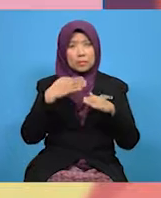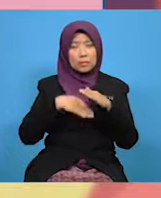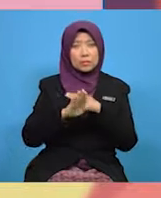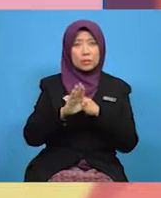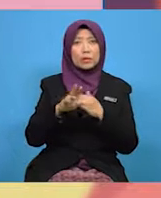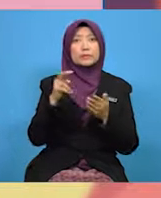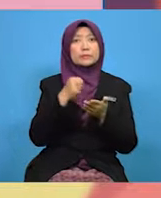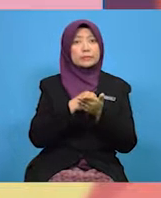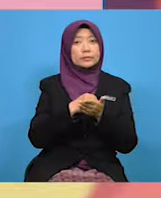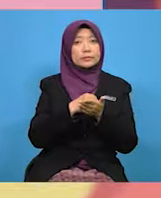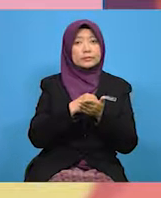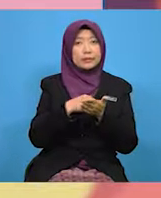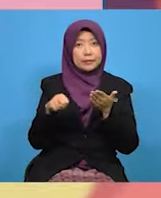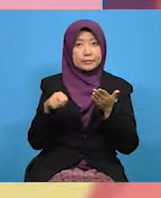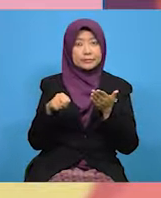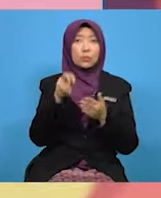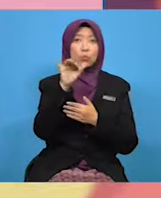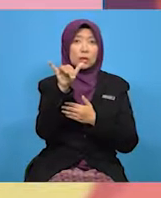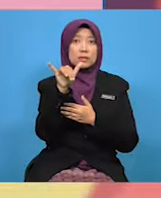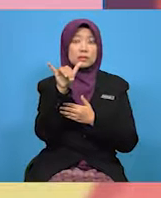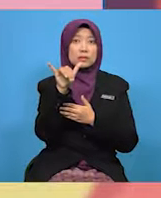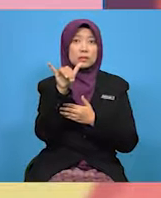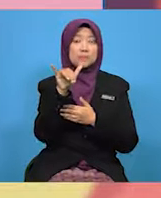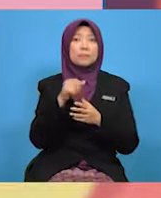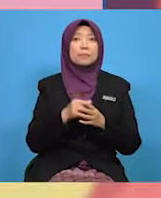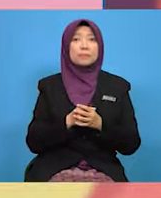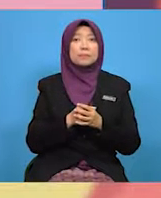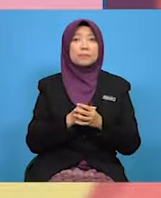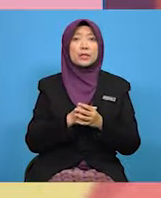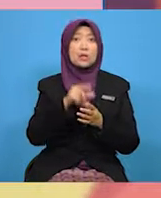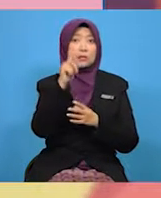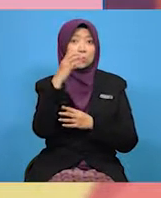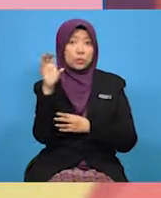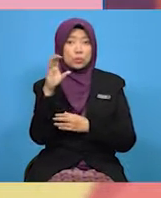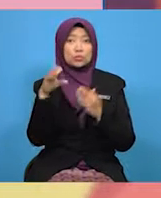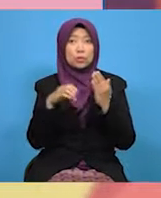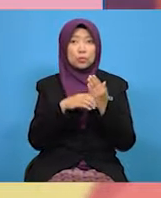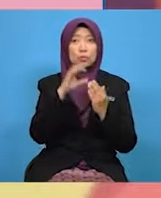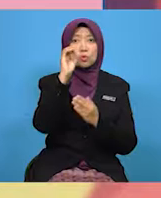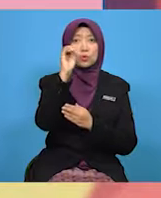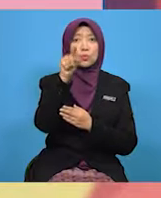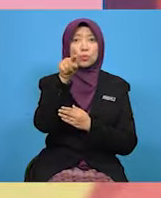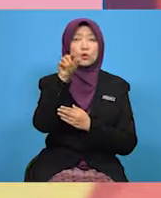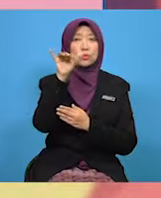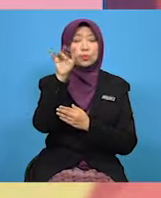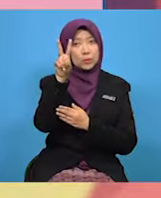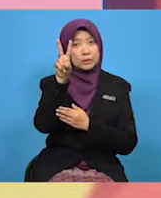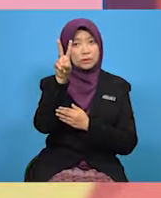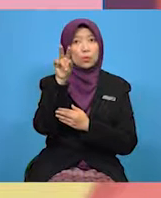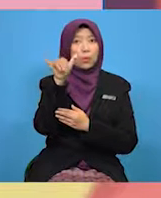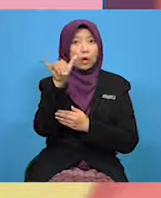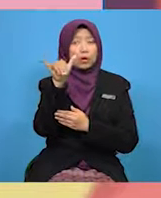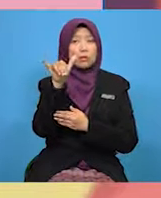nilai wife = 180 kosong Woi dua